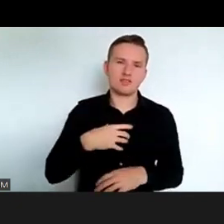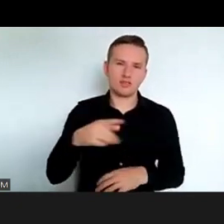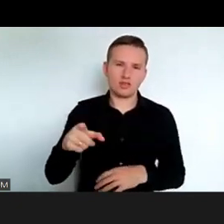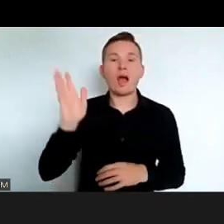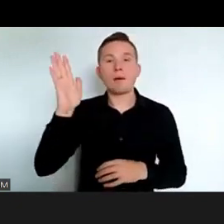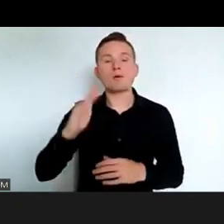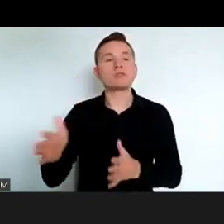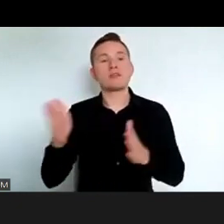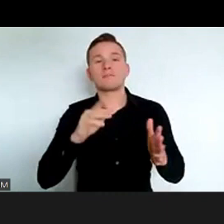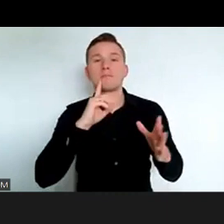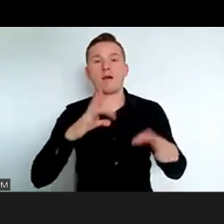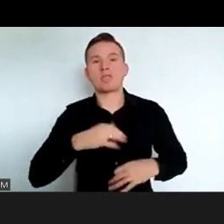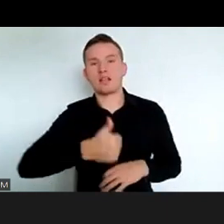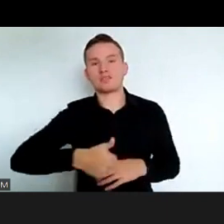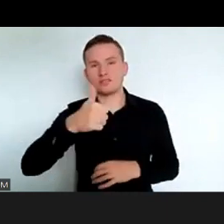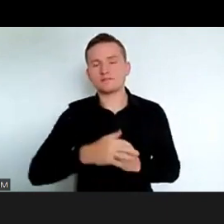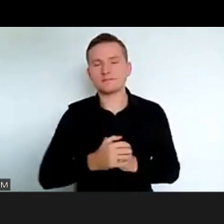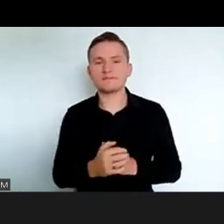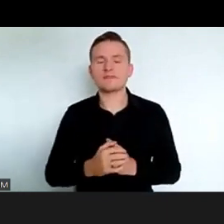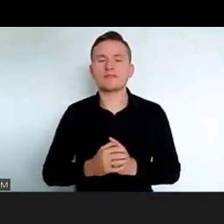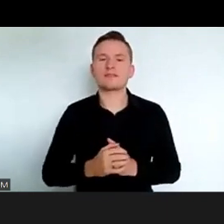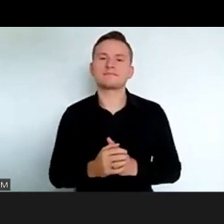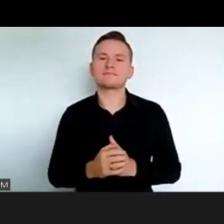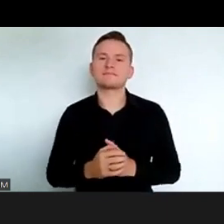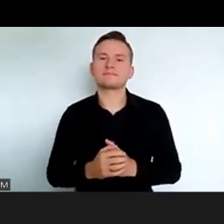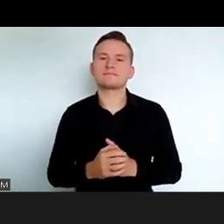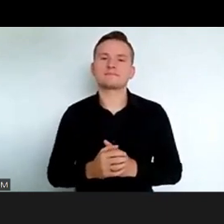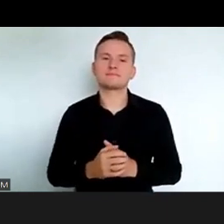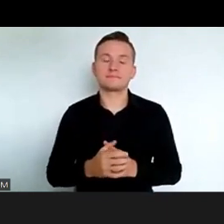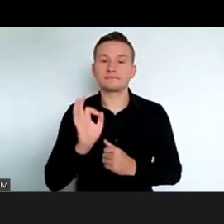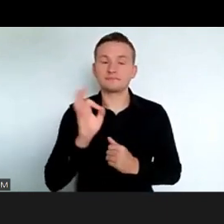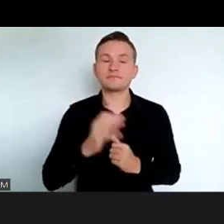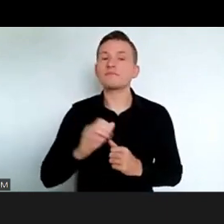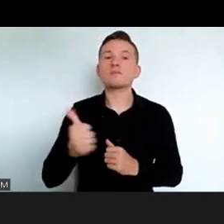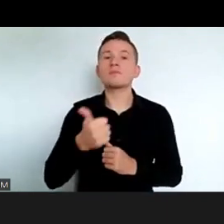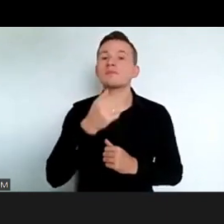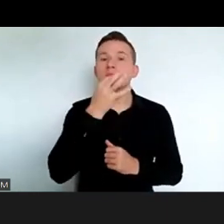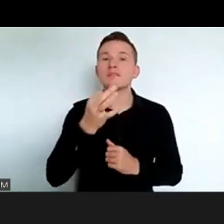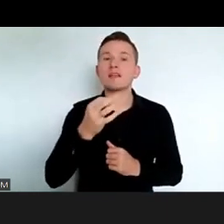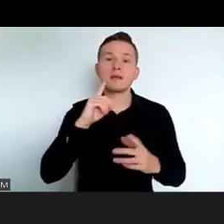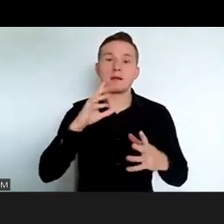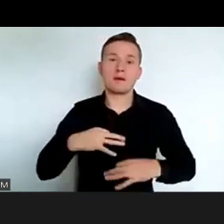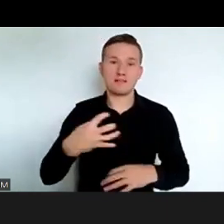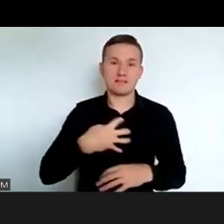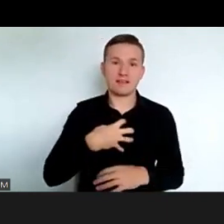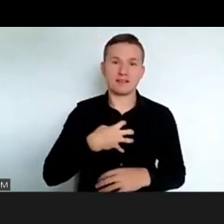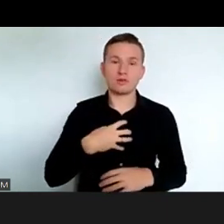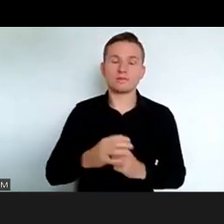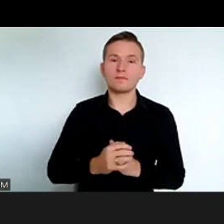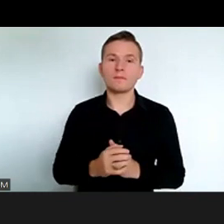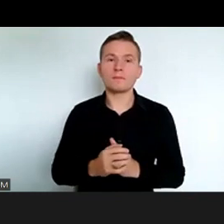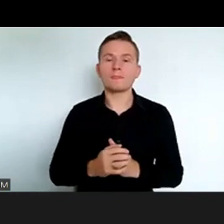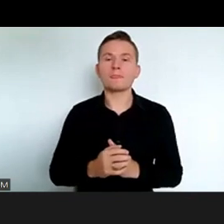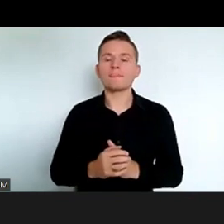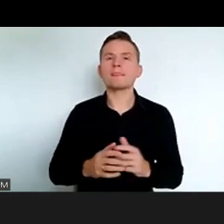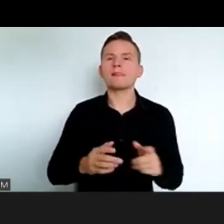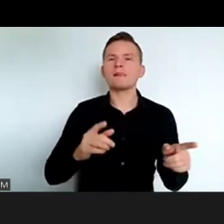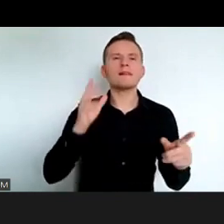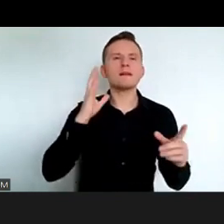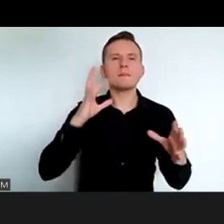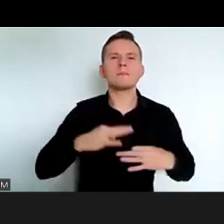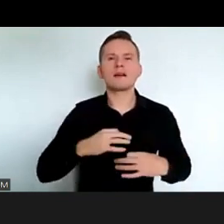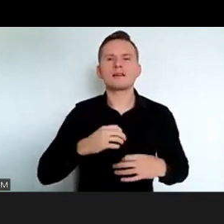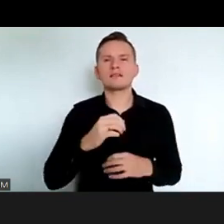Naczelnika i po kolei te pytania, które się na czacie pojawiły. Dobrze, pierwsze pytanie do Pana Dyrektora jest od Pani